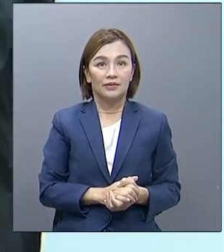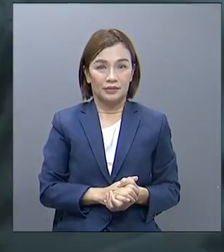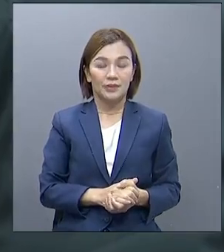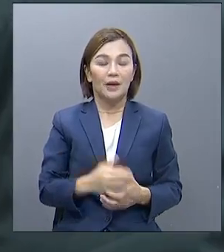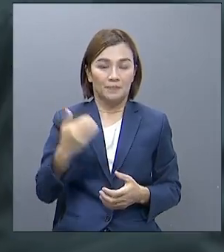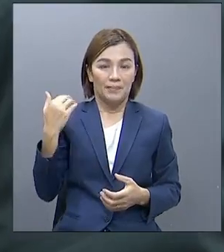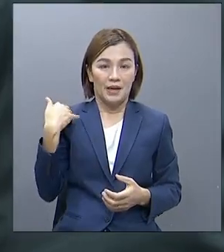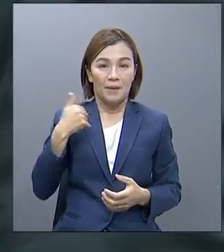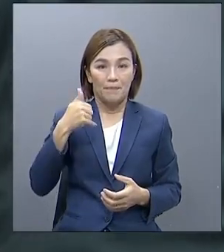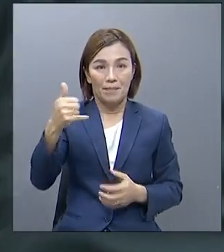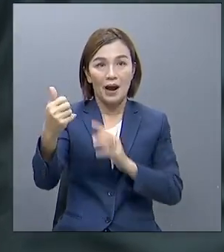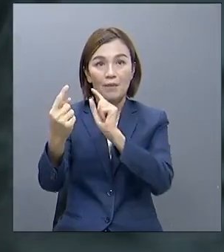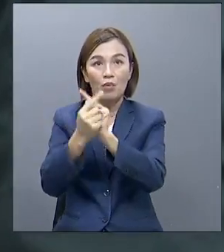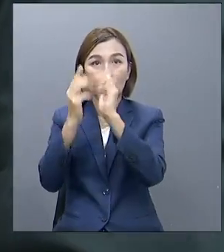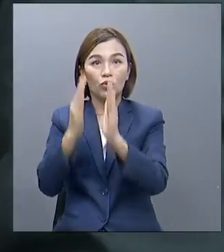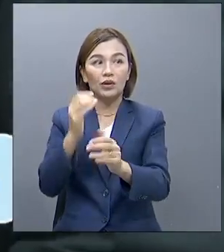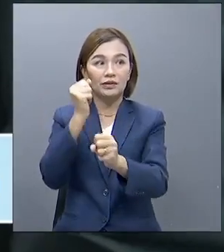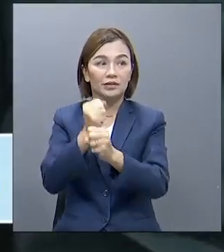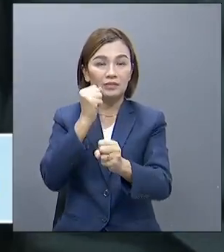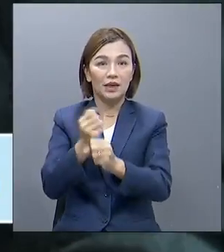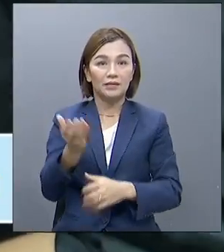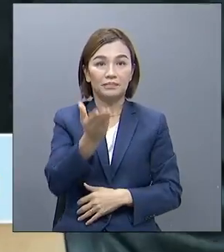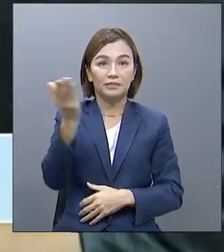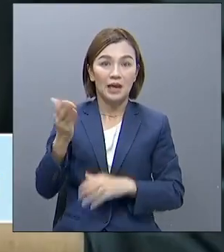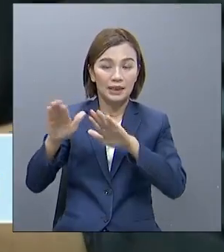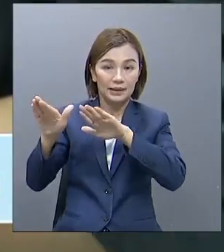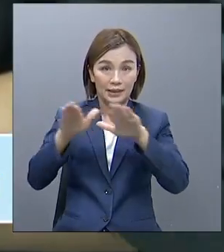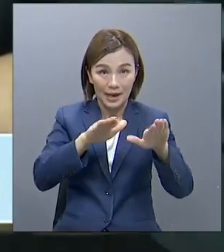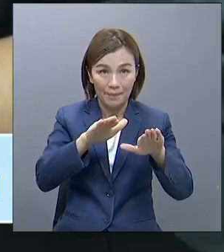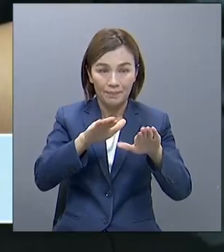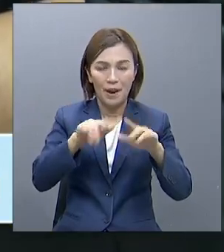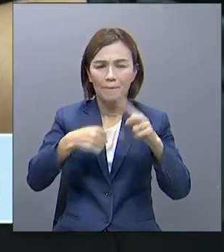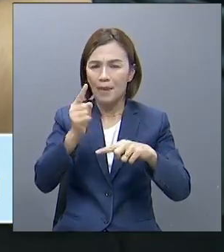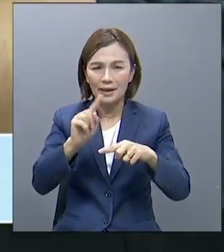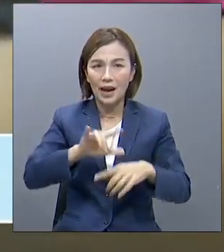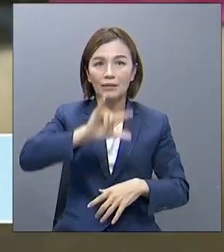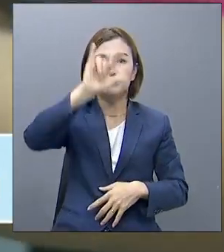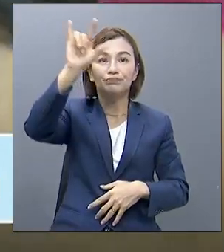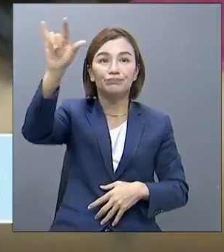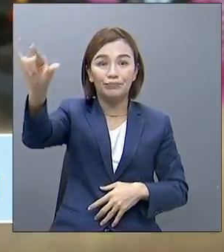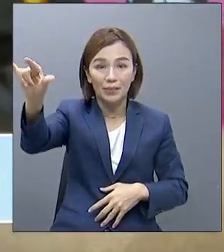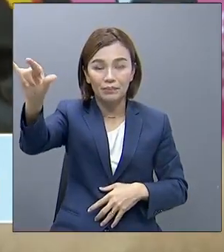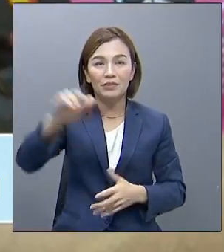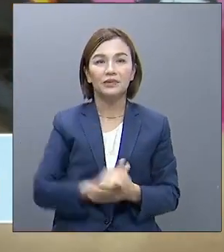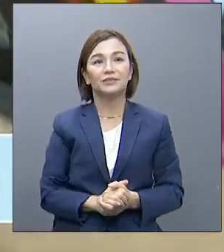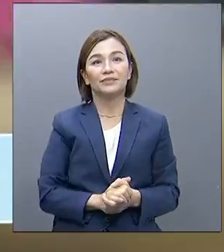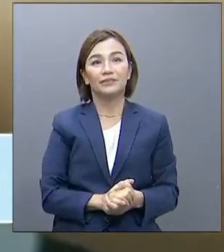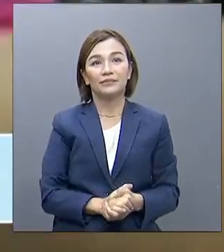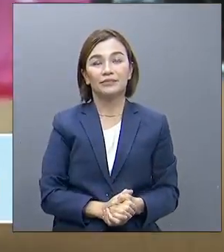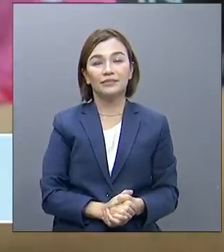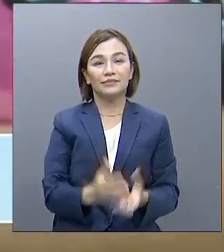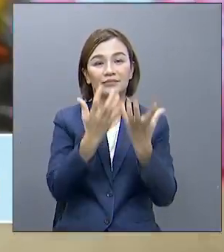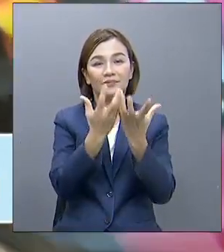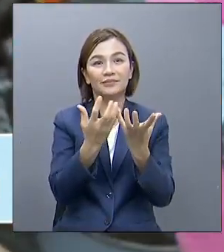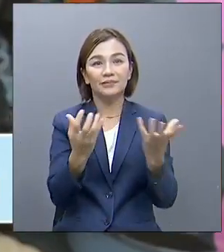ไปพบกับ1แรงงานอีกคนนึงค่ะที่เตรียมตัวจะเดินทางไปถือปลาหมึกแดดเดียวแล้วก็อาหารแห้งนี่เป็